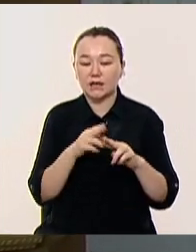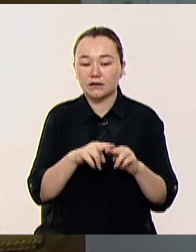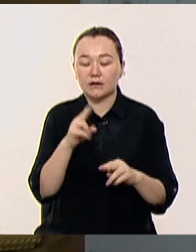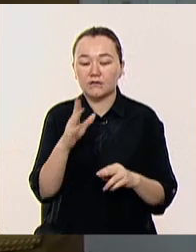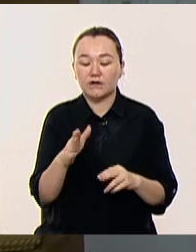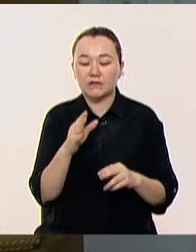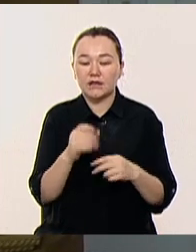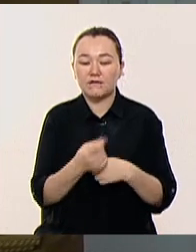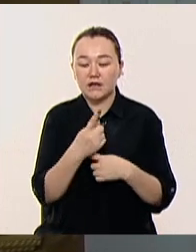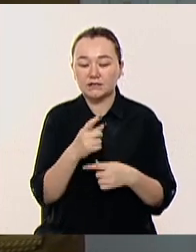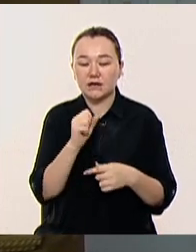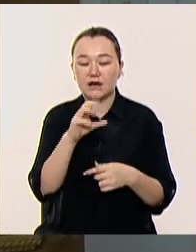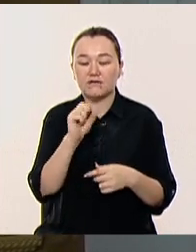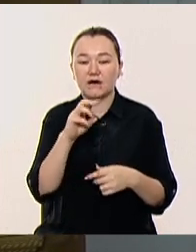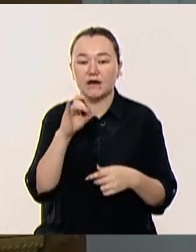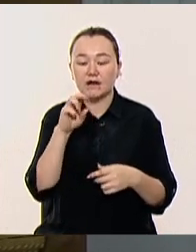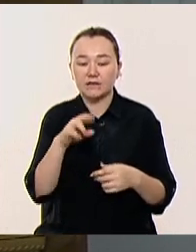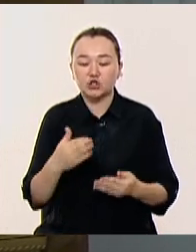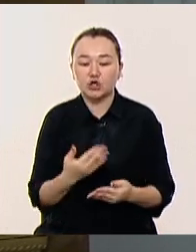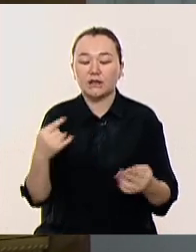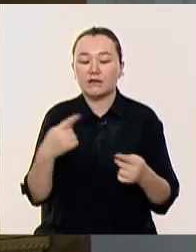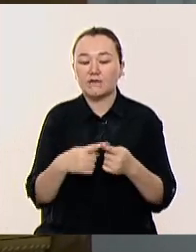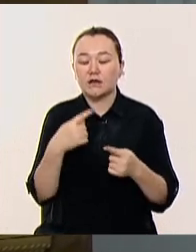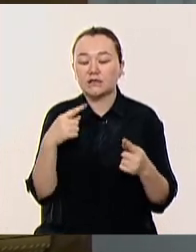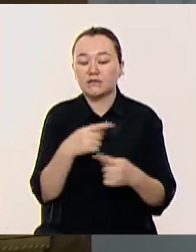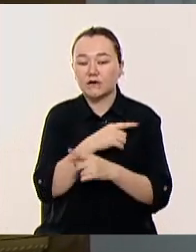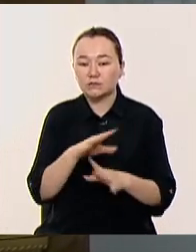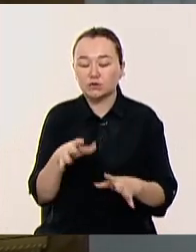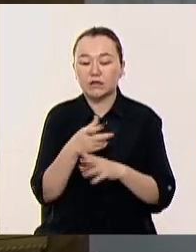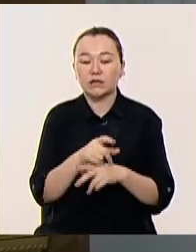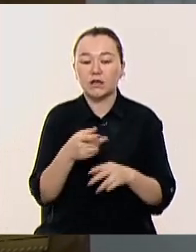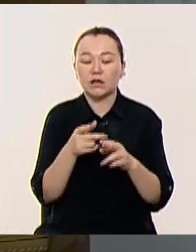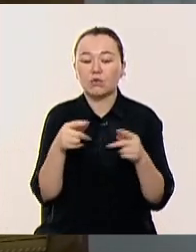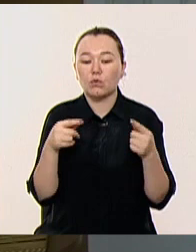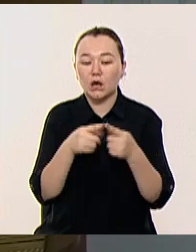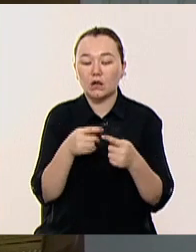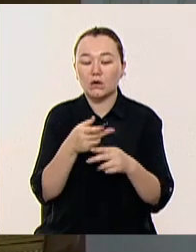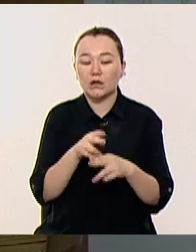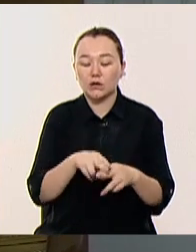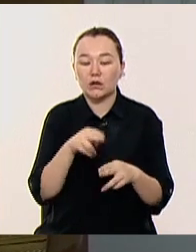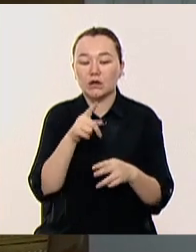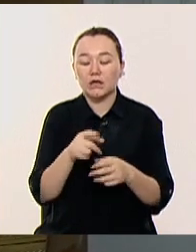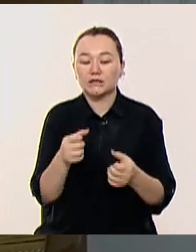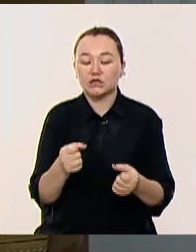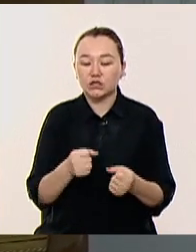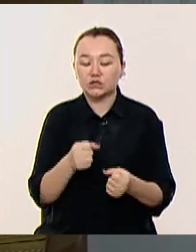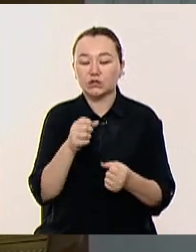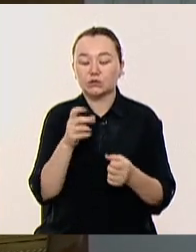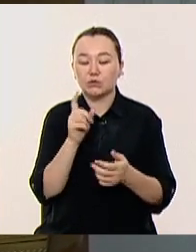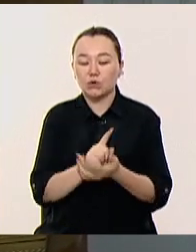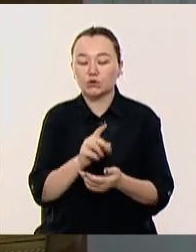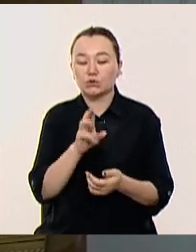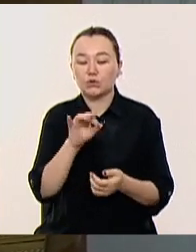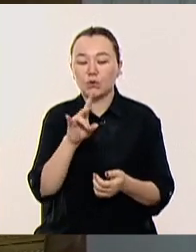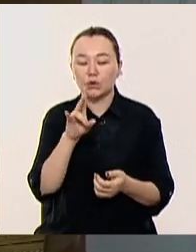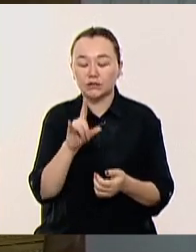квартира является аварийной. Если вот этот уголок, который несущий уголок держит тонны, если